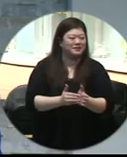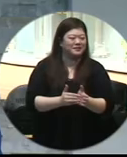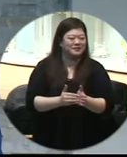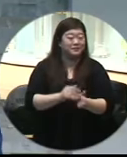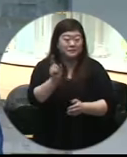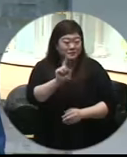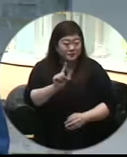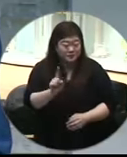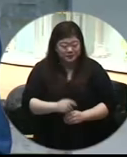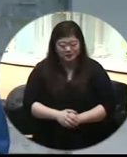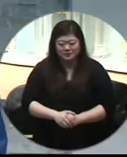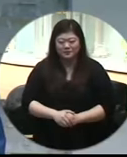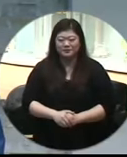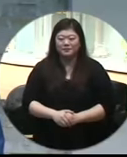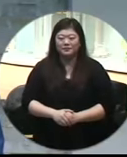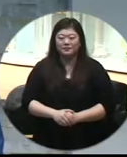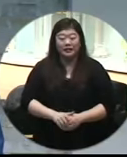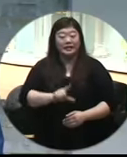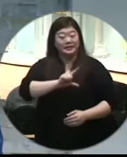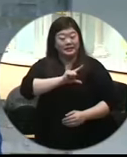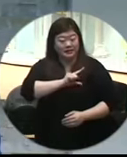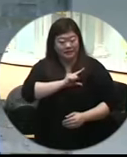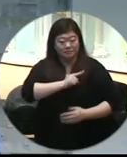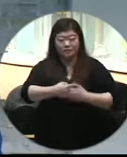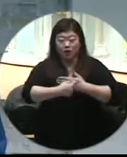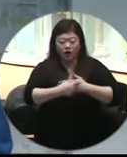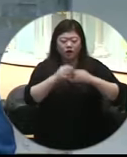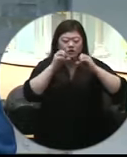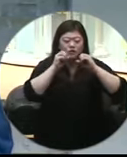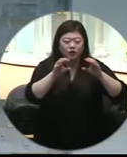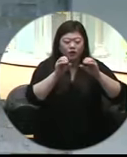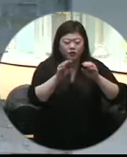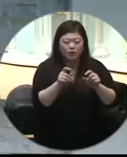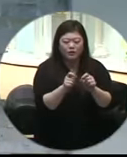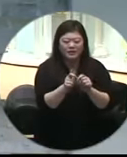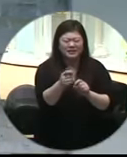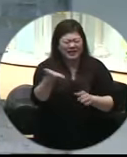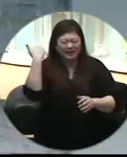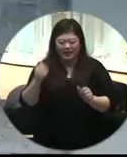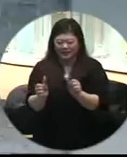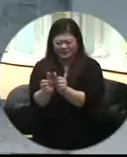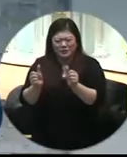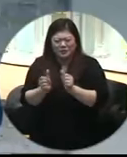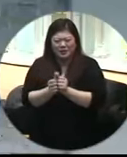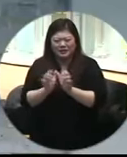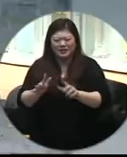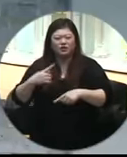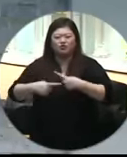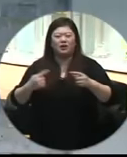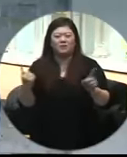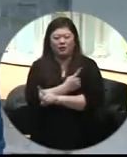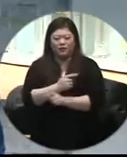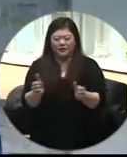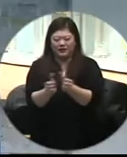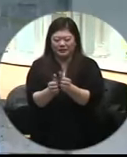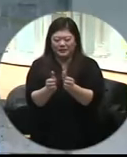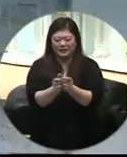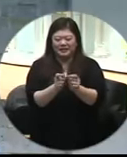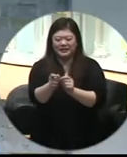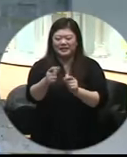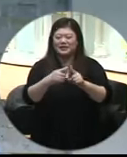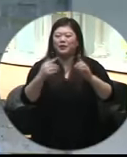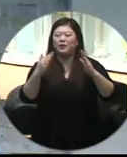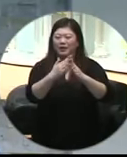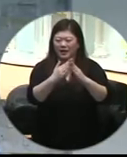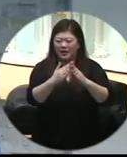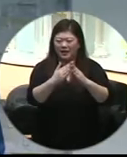강조했습니다. 이름은 전도지교회 국으로 바뀌었는데 과거의 전도회가 명칭만 바뀐